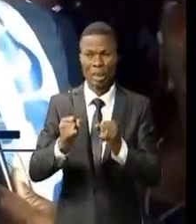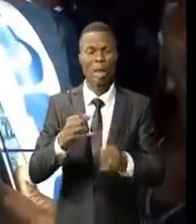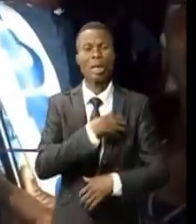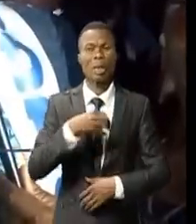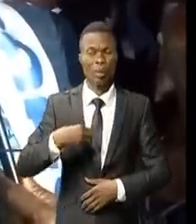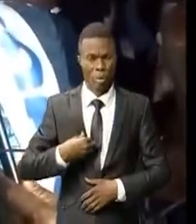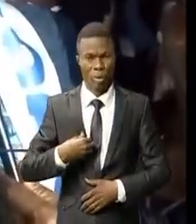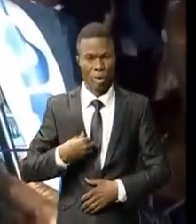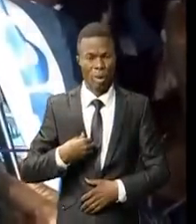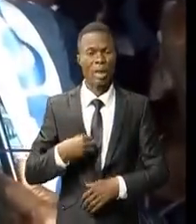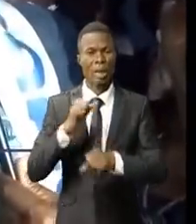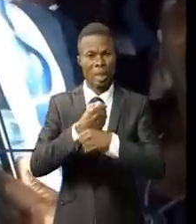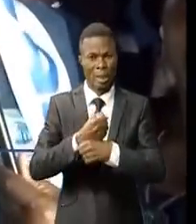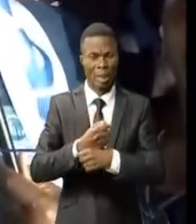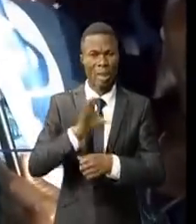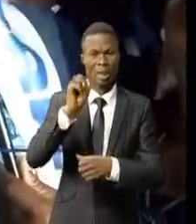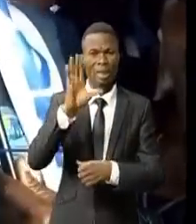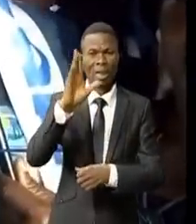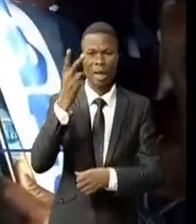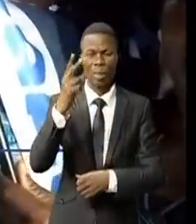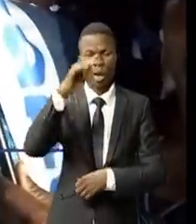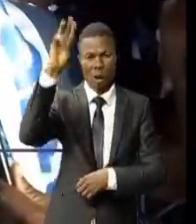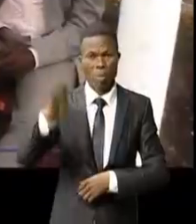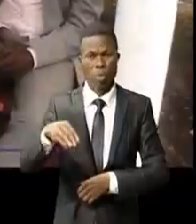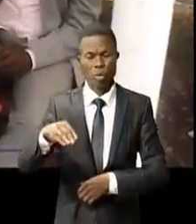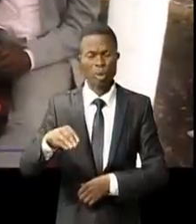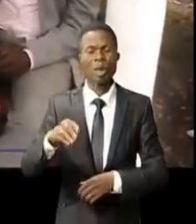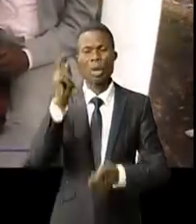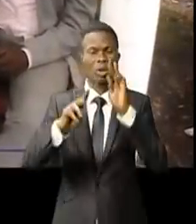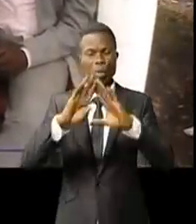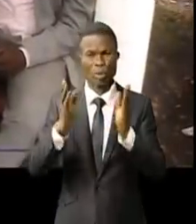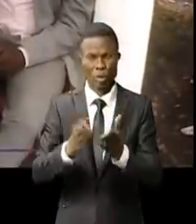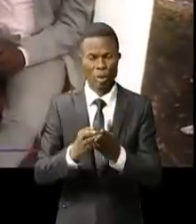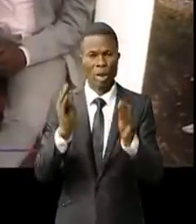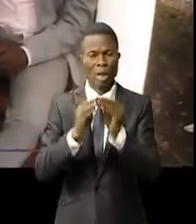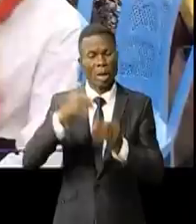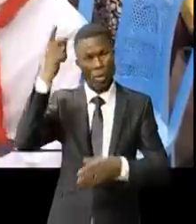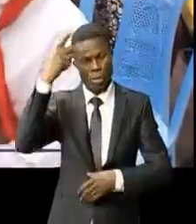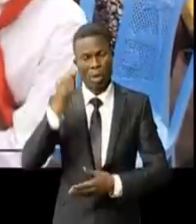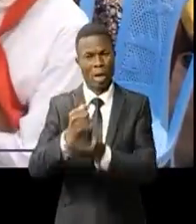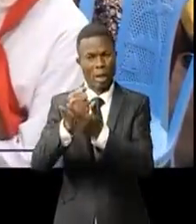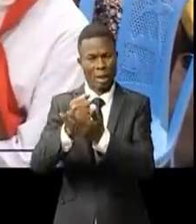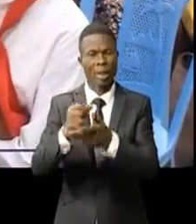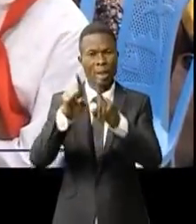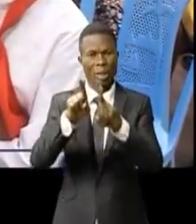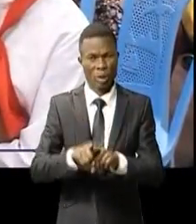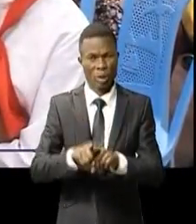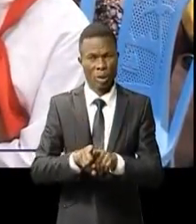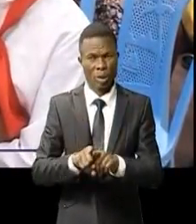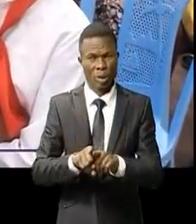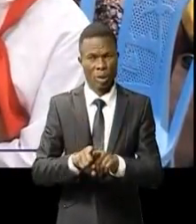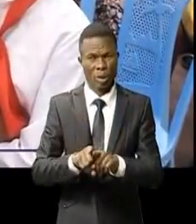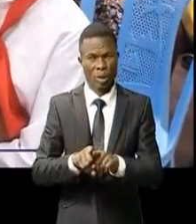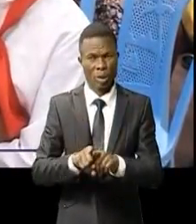femmes qui constituent 52% de la population. Cette matinée politique a permis ainsi à la section